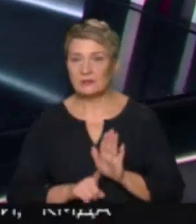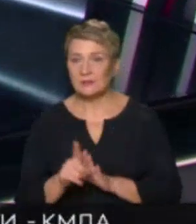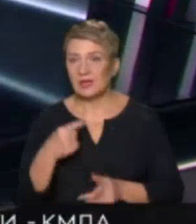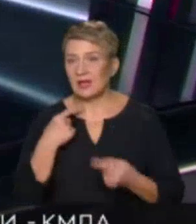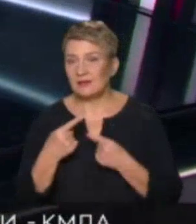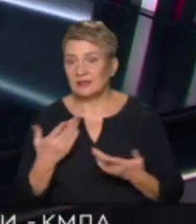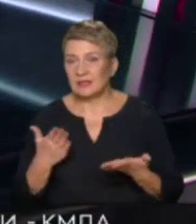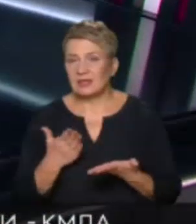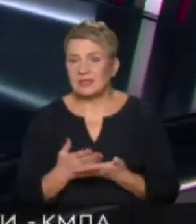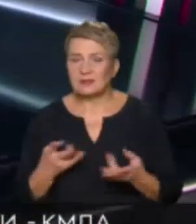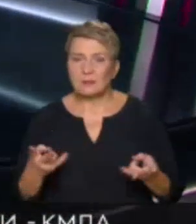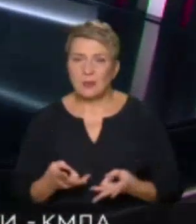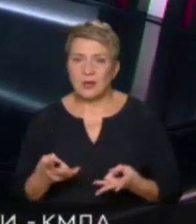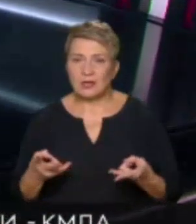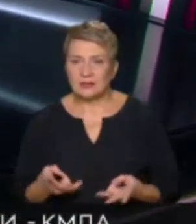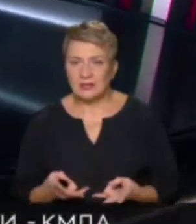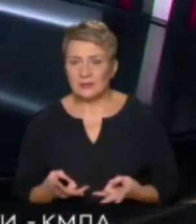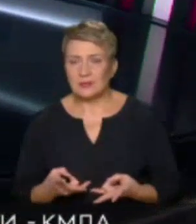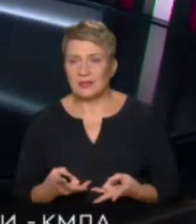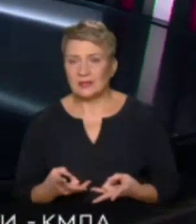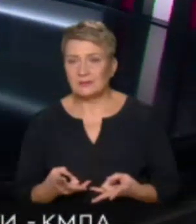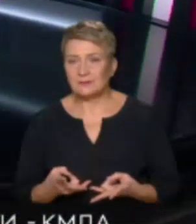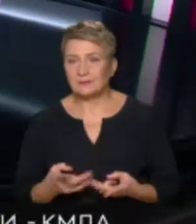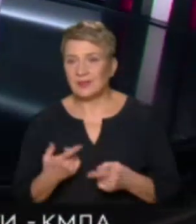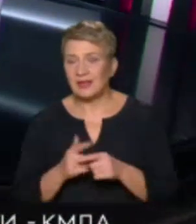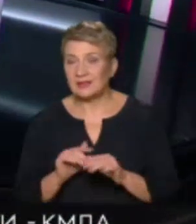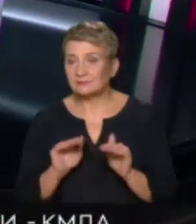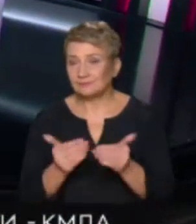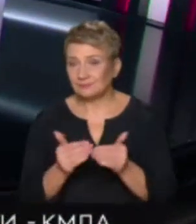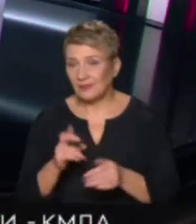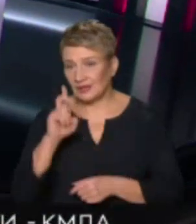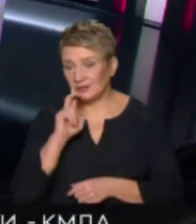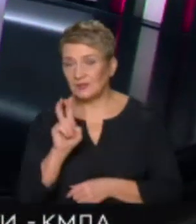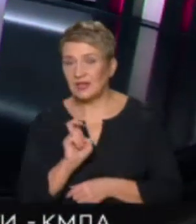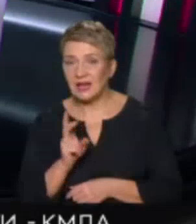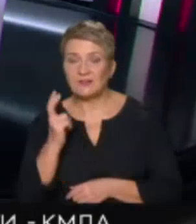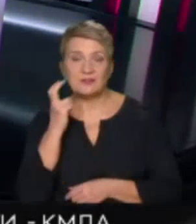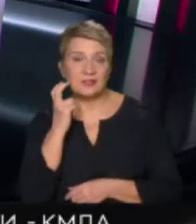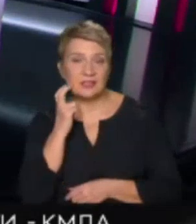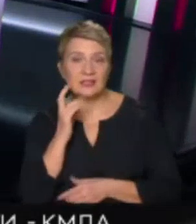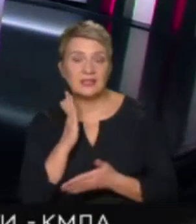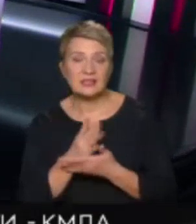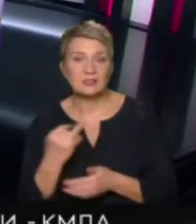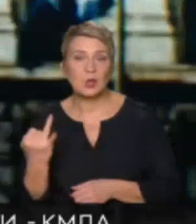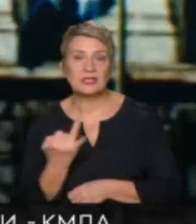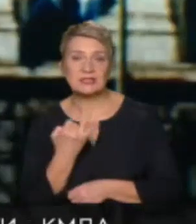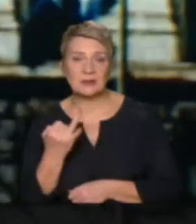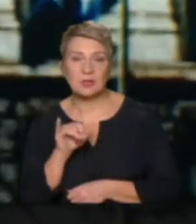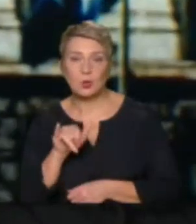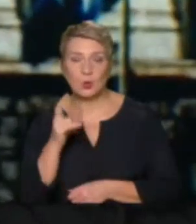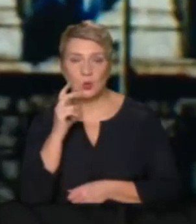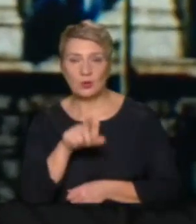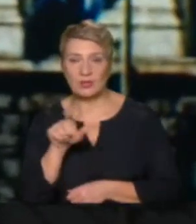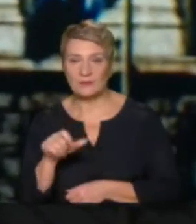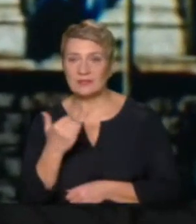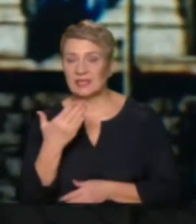така потреба, і що це там в рамках держави. Як це в Києві? Наскільки є такий запит у киян? Скільки